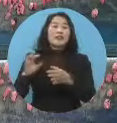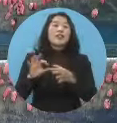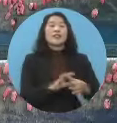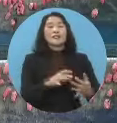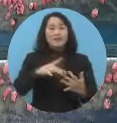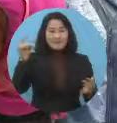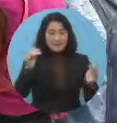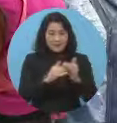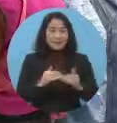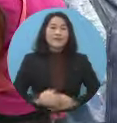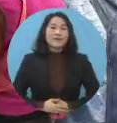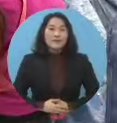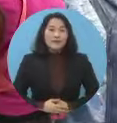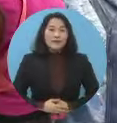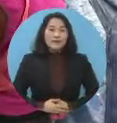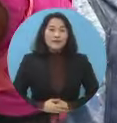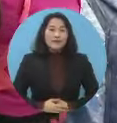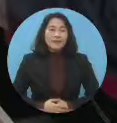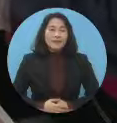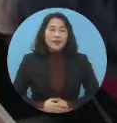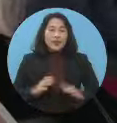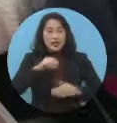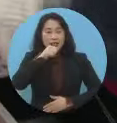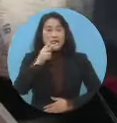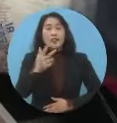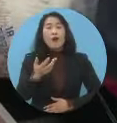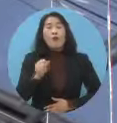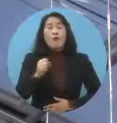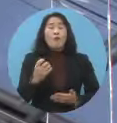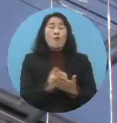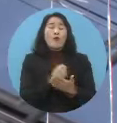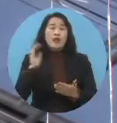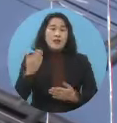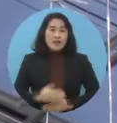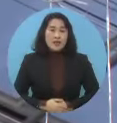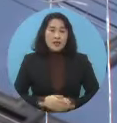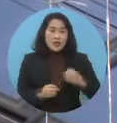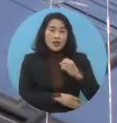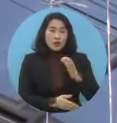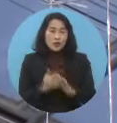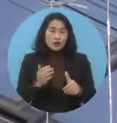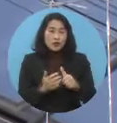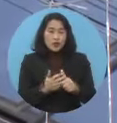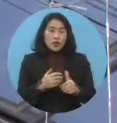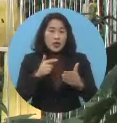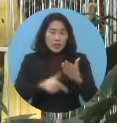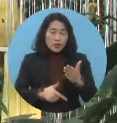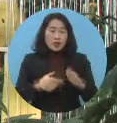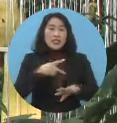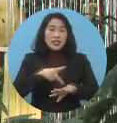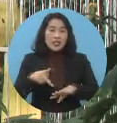2년 연속 선정 됐습니다 이에 따라 국비 7억 원을 받게 됐습니다 또 기초자치단체 로는